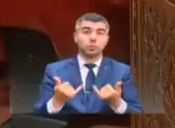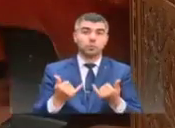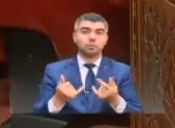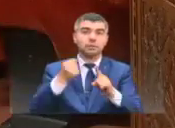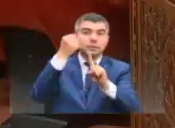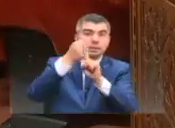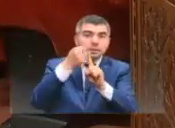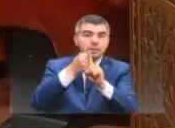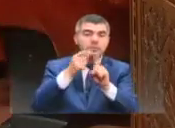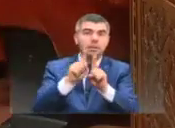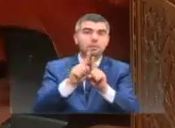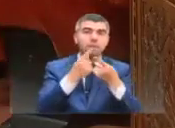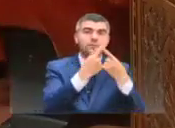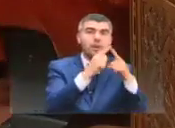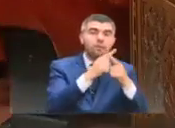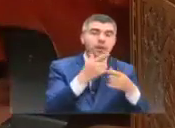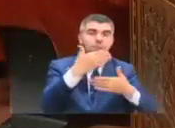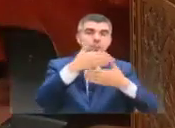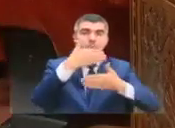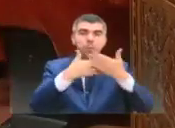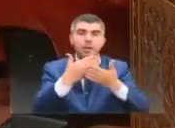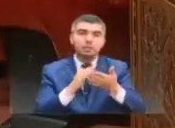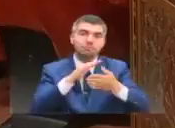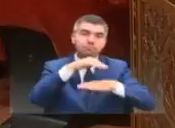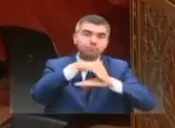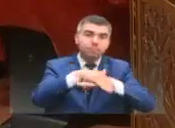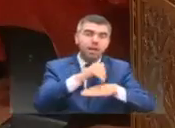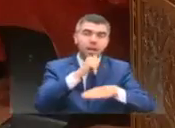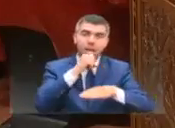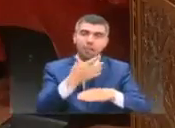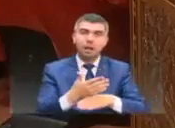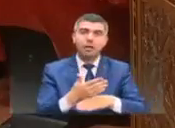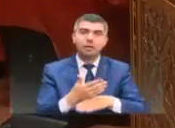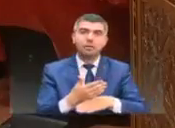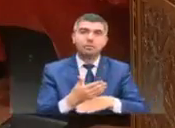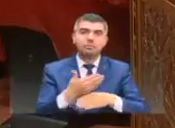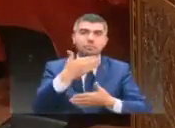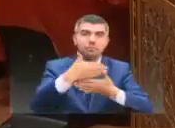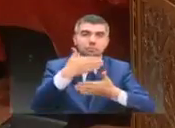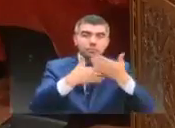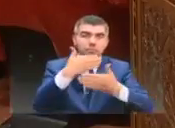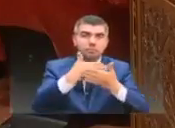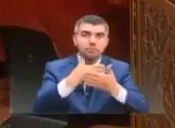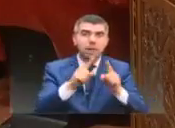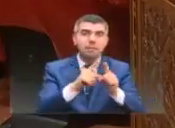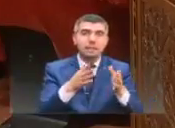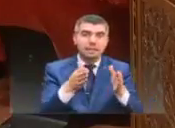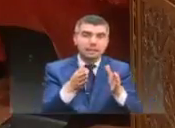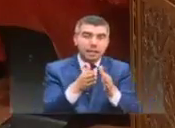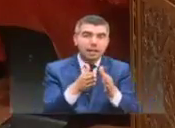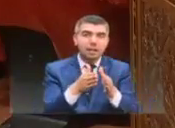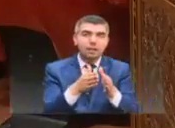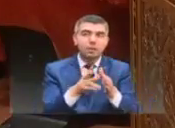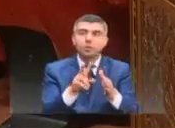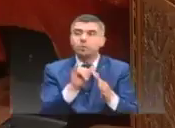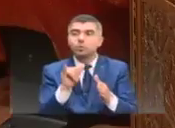أخرى، لأن هذه سياسة بناء السدود جابتها بعض الاختلالات وبعض النقائص، لأن كنا كنبنيو سد سلي أو سد صغير وعاد كنفتشو شنو